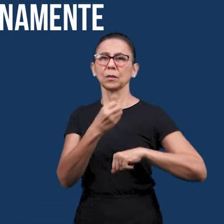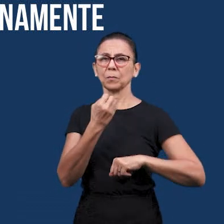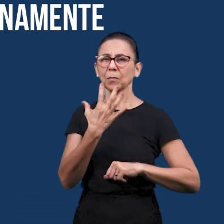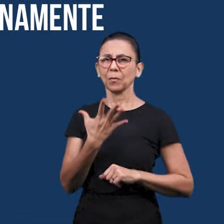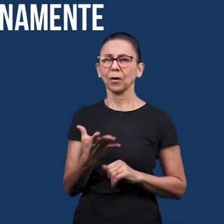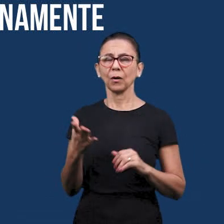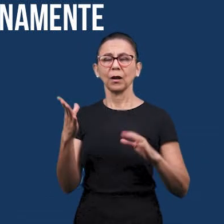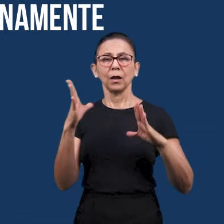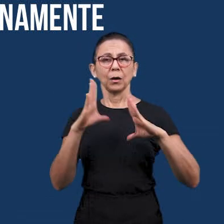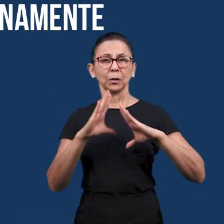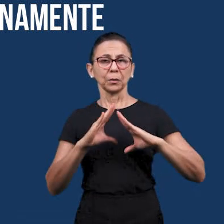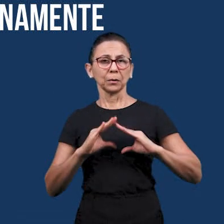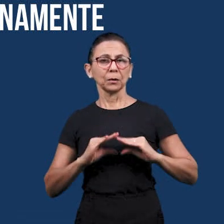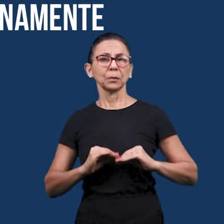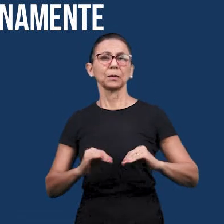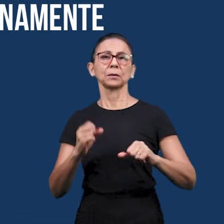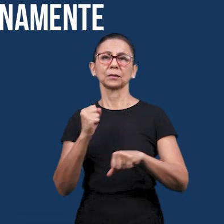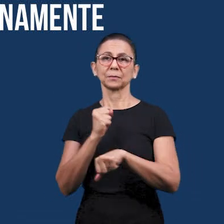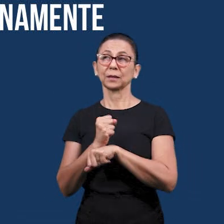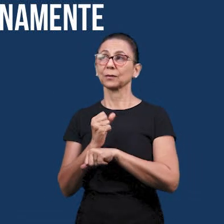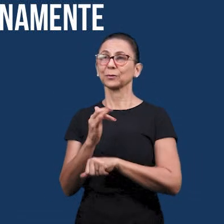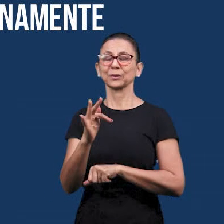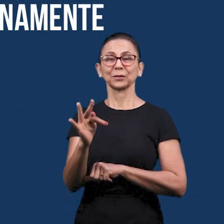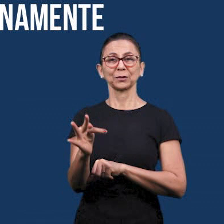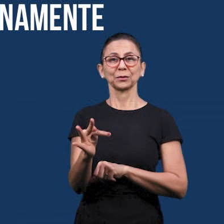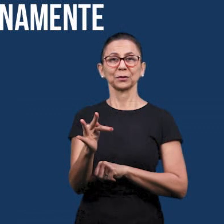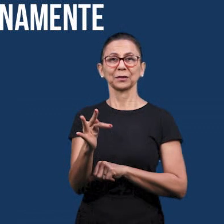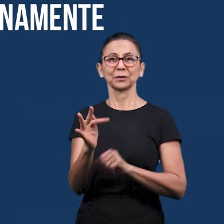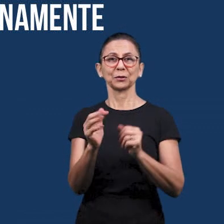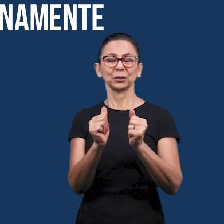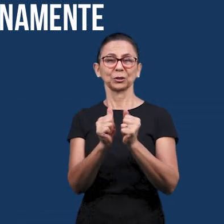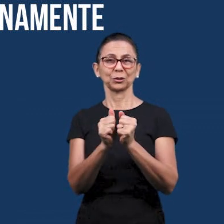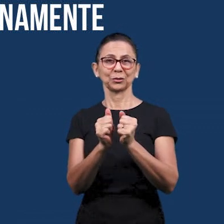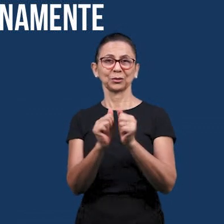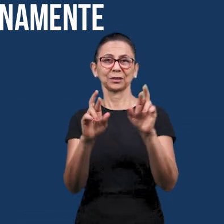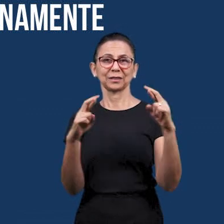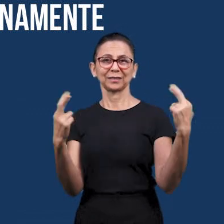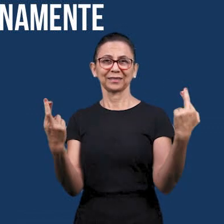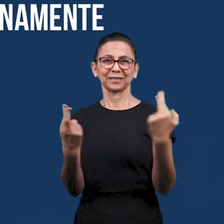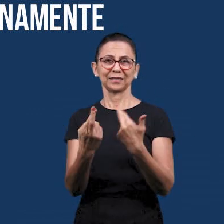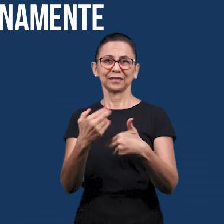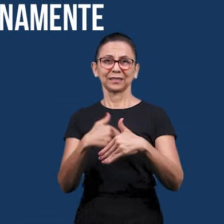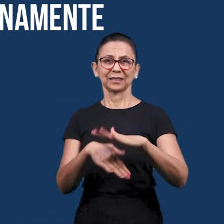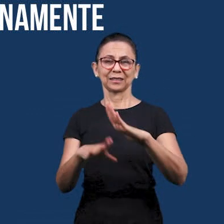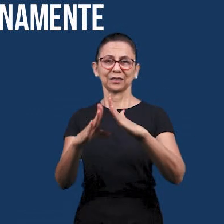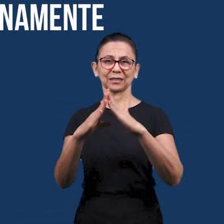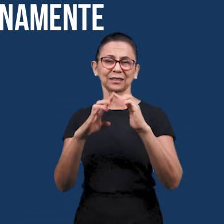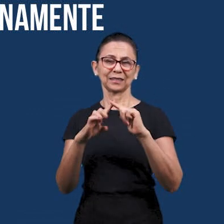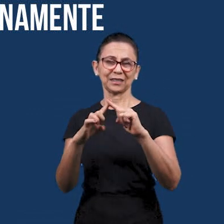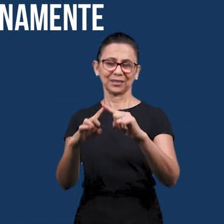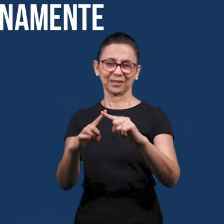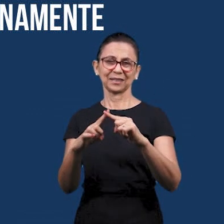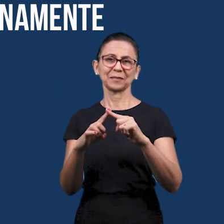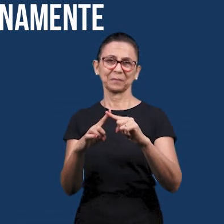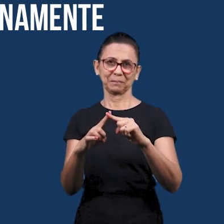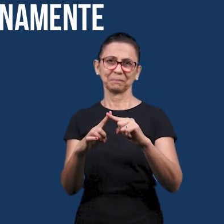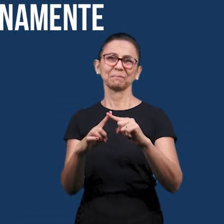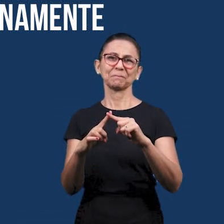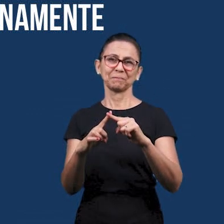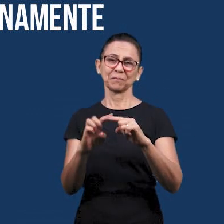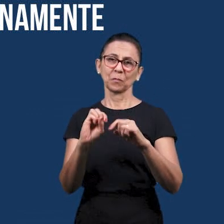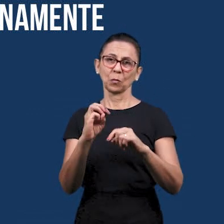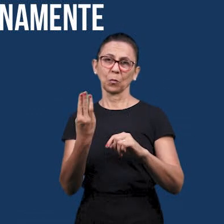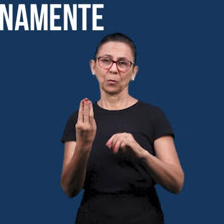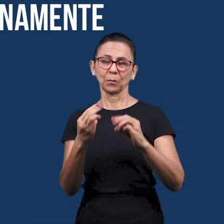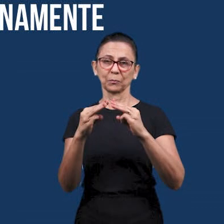Есть, это приносит нам отдых и покой, и надежду, когда мы все снова будем вместе